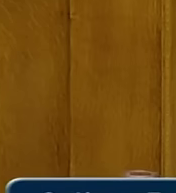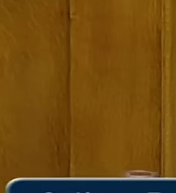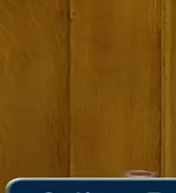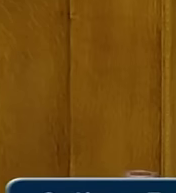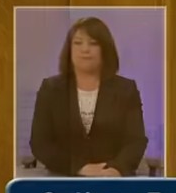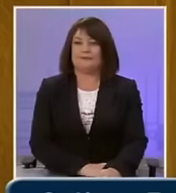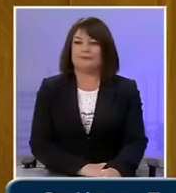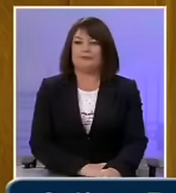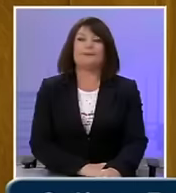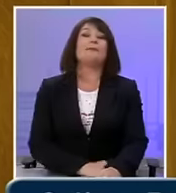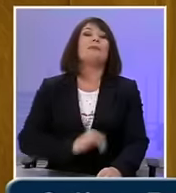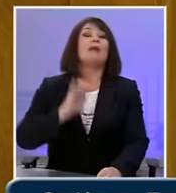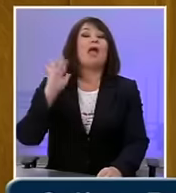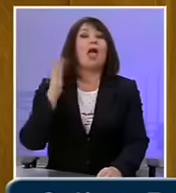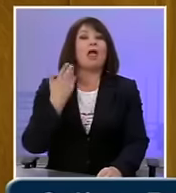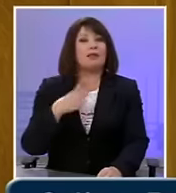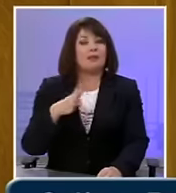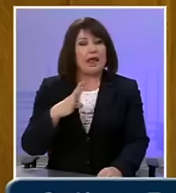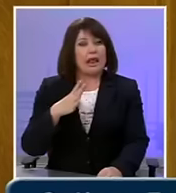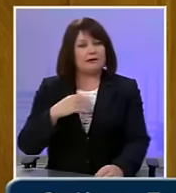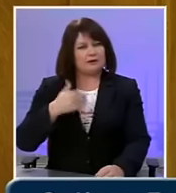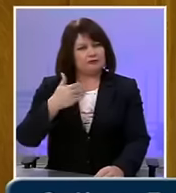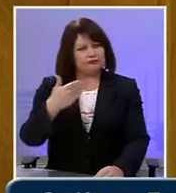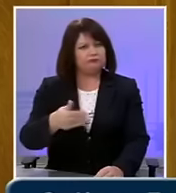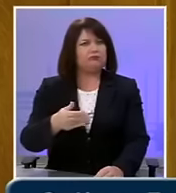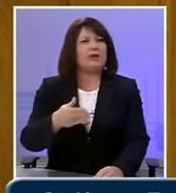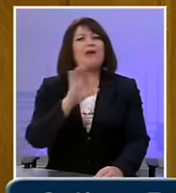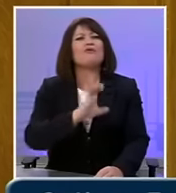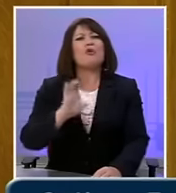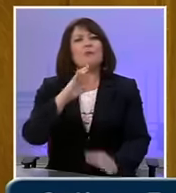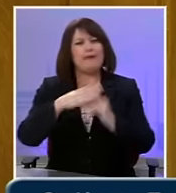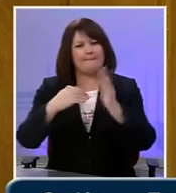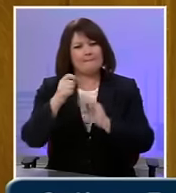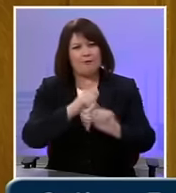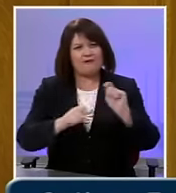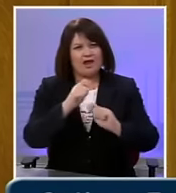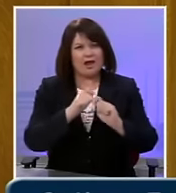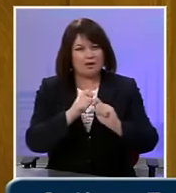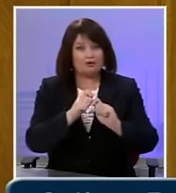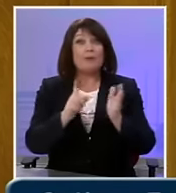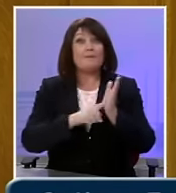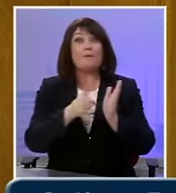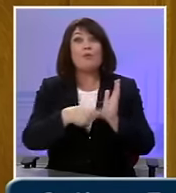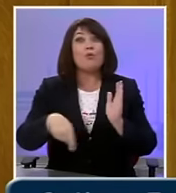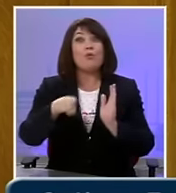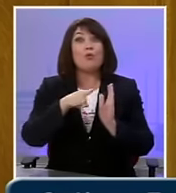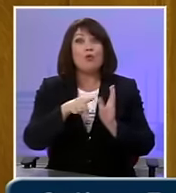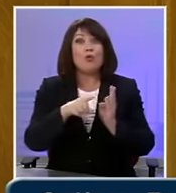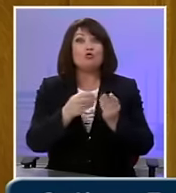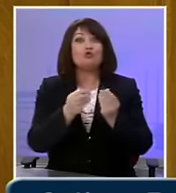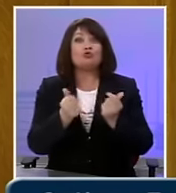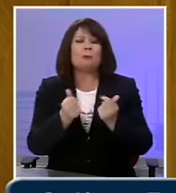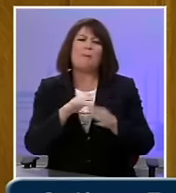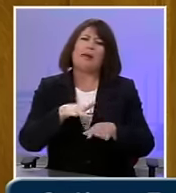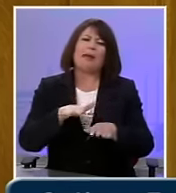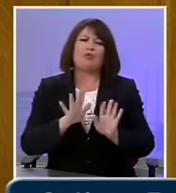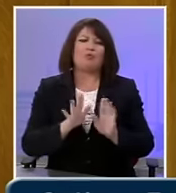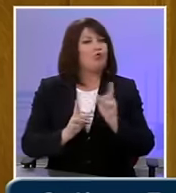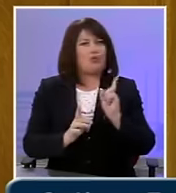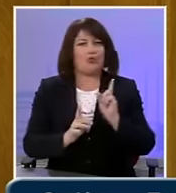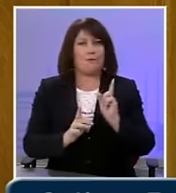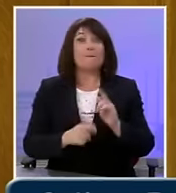τότε θα πρέπει όλοι να μην λειτουργήσουμε με τον τρόπο του κατά προσέγγιση.